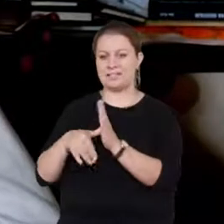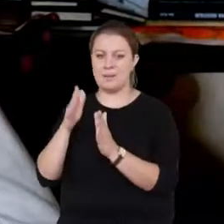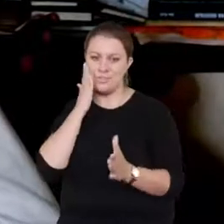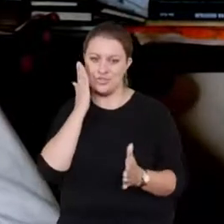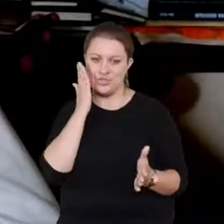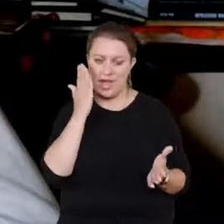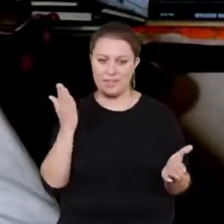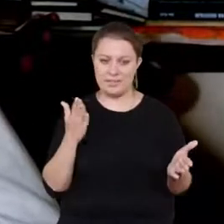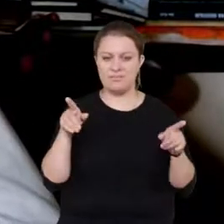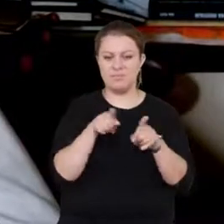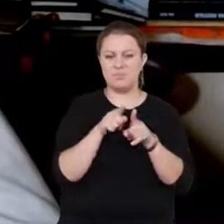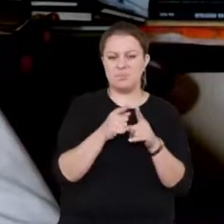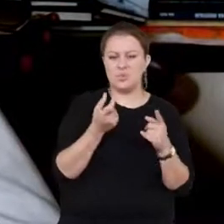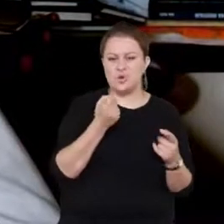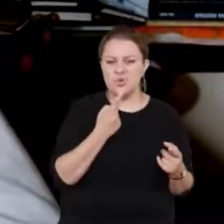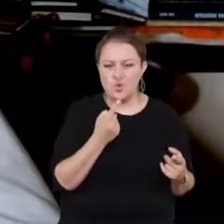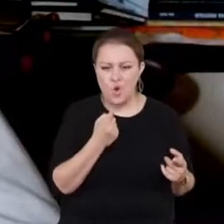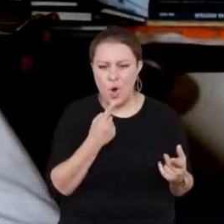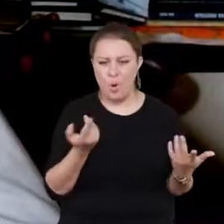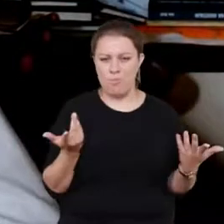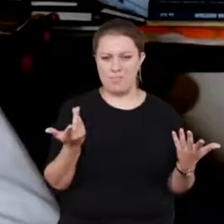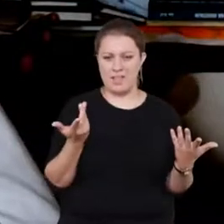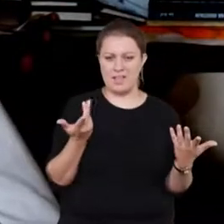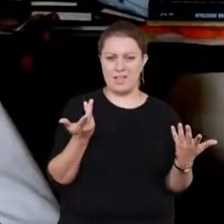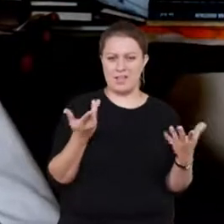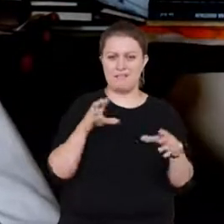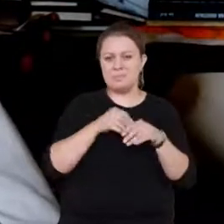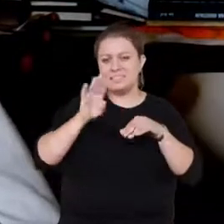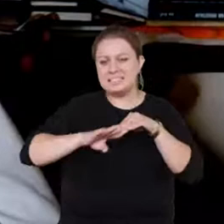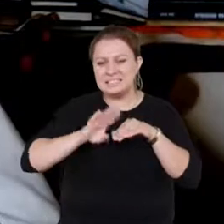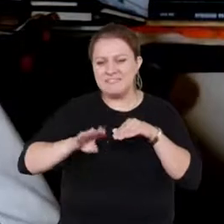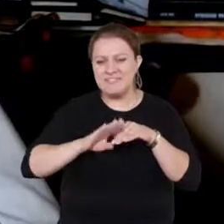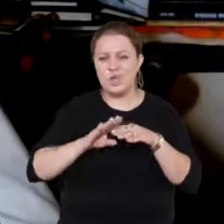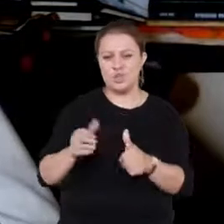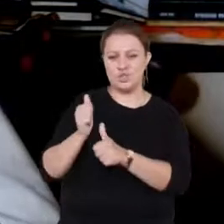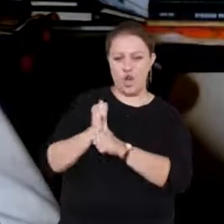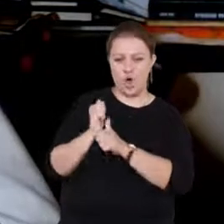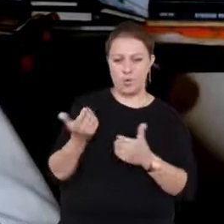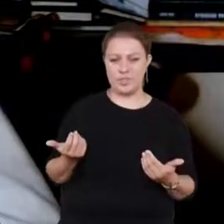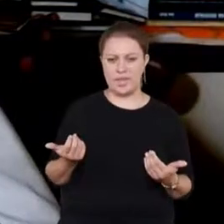jest drobnomieszczanie, prawda, zwykli żołnierze,